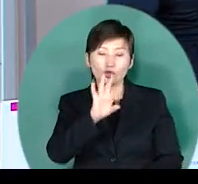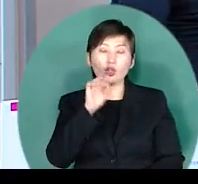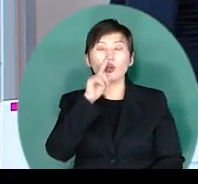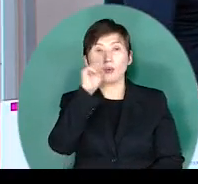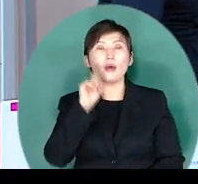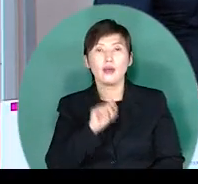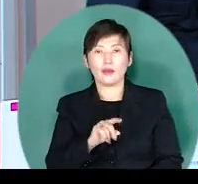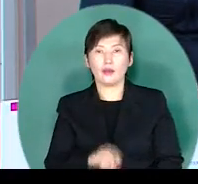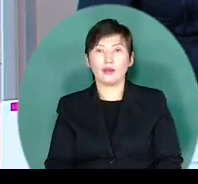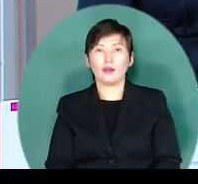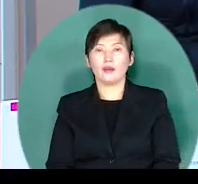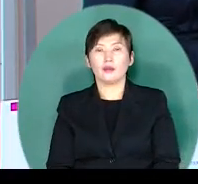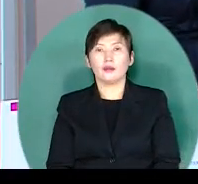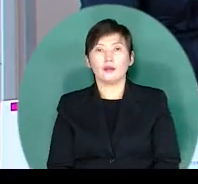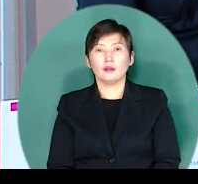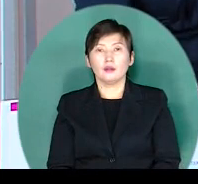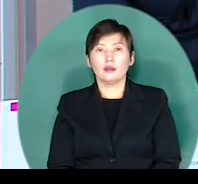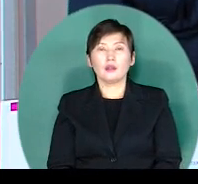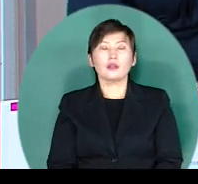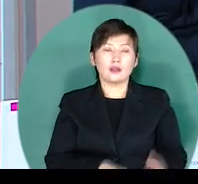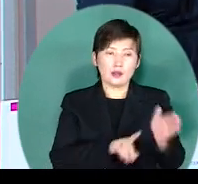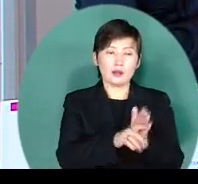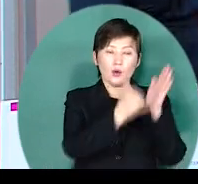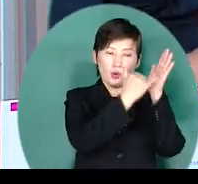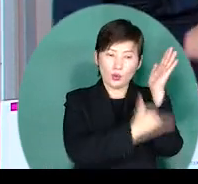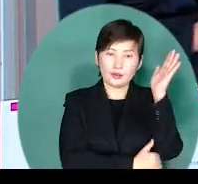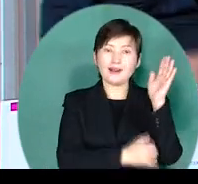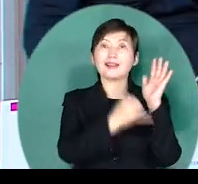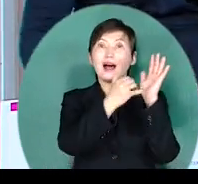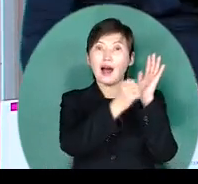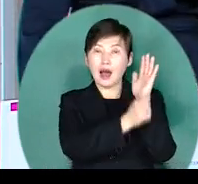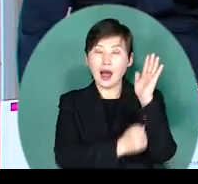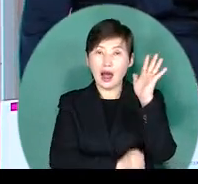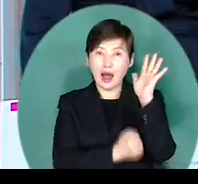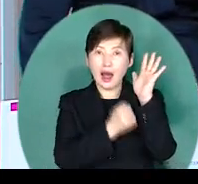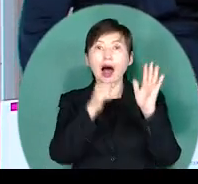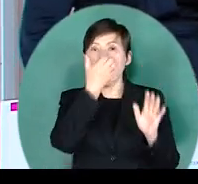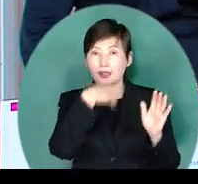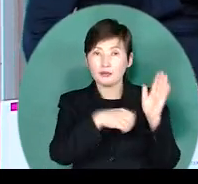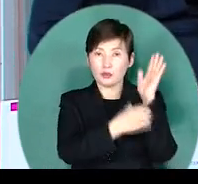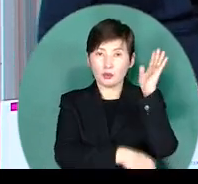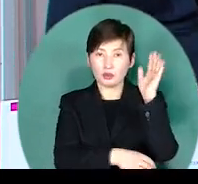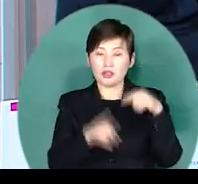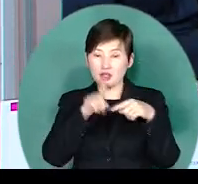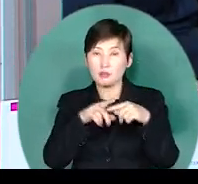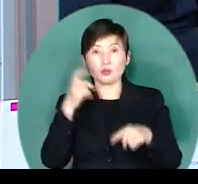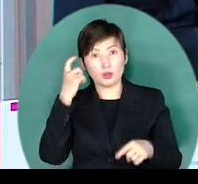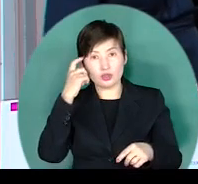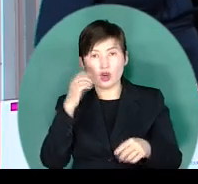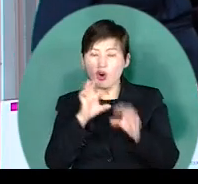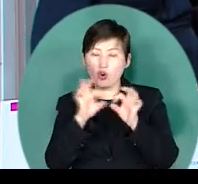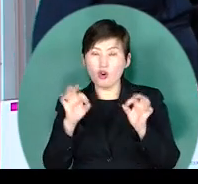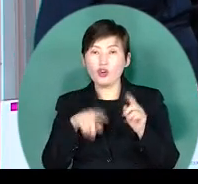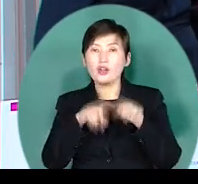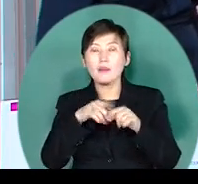нэг харцгаая. За, түрүүн бид нар зөвхөн улиас болон алюминий модыг тус тус нь одоо нэмж олсон шүү дээ. Тэгвэл арай өөрөөр яаж болох